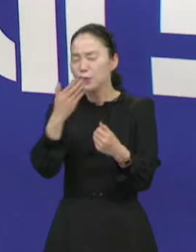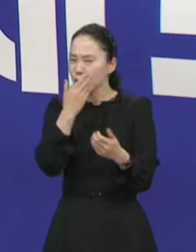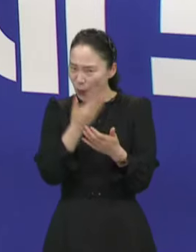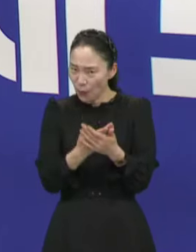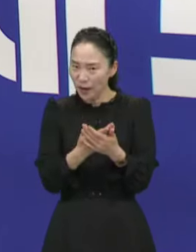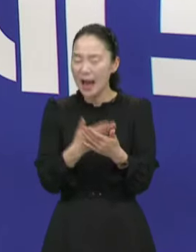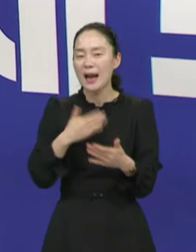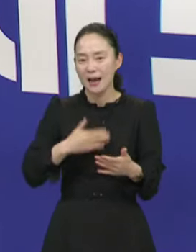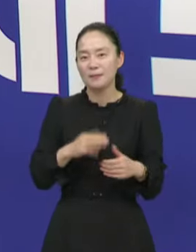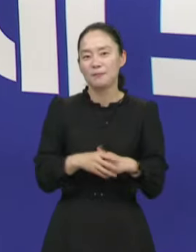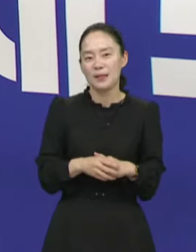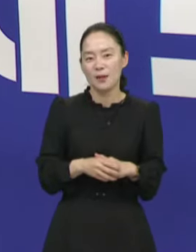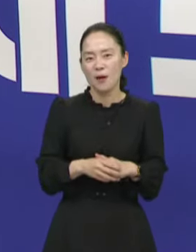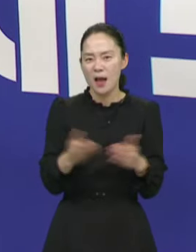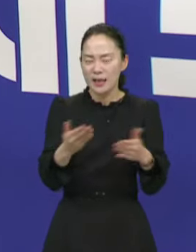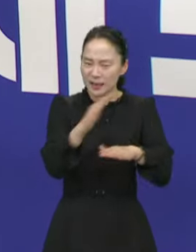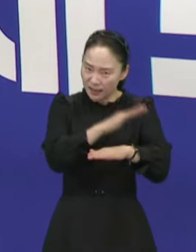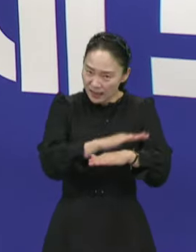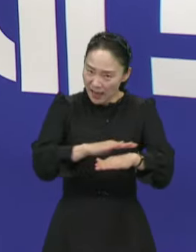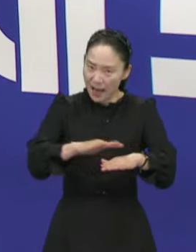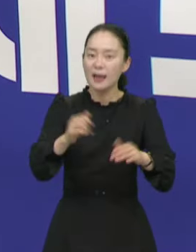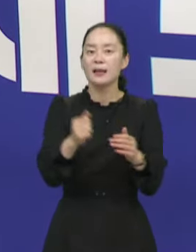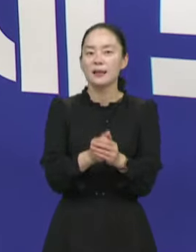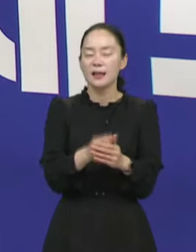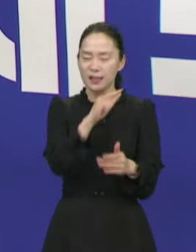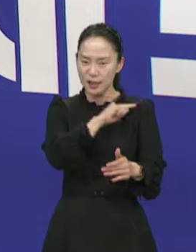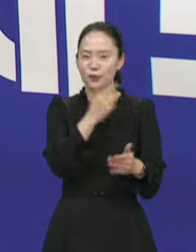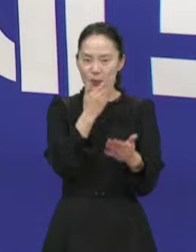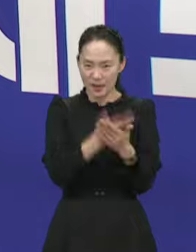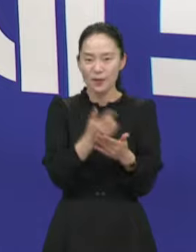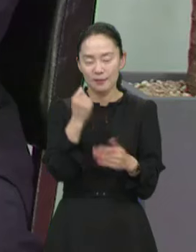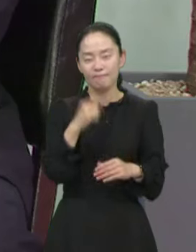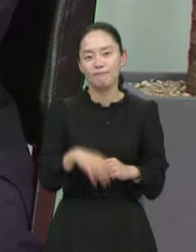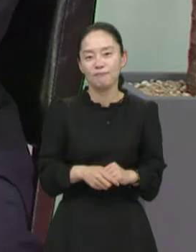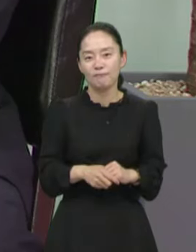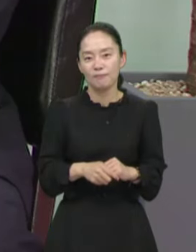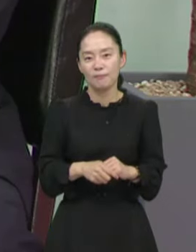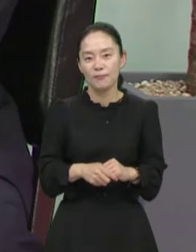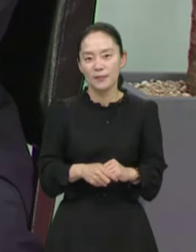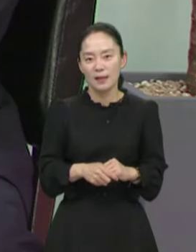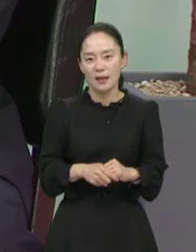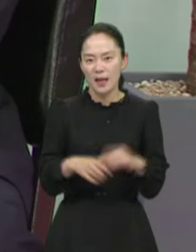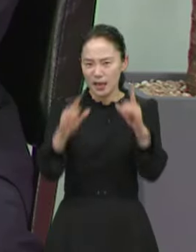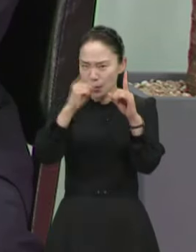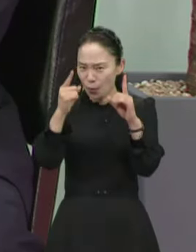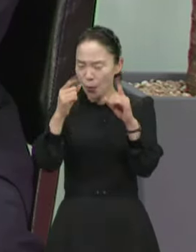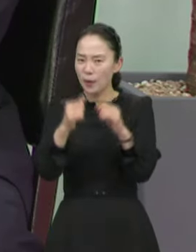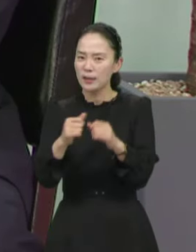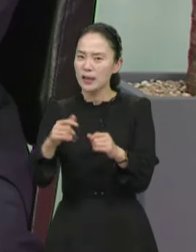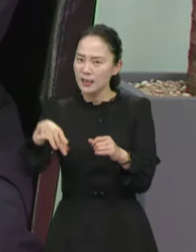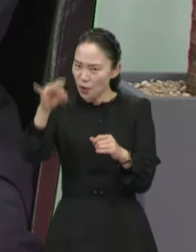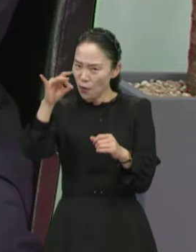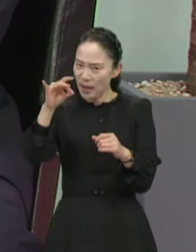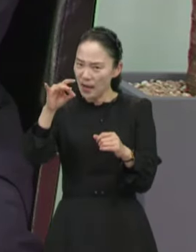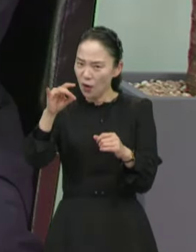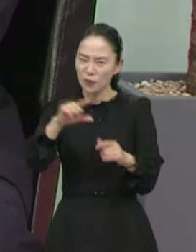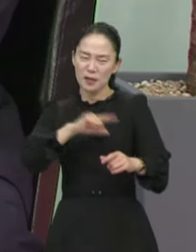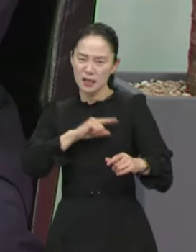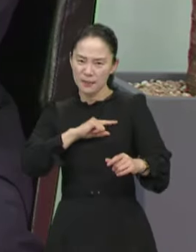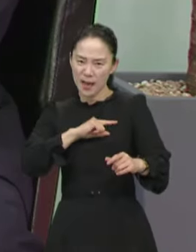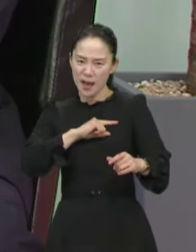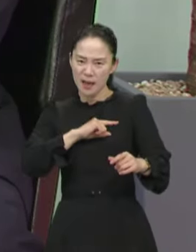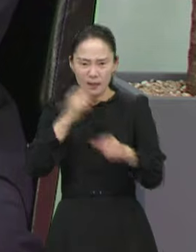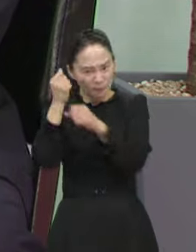때문에이 일을 잘해내는게 제일 중요하다고 생각하고 있습니다 최초의 타이틀에 절대 연연하고 있지